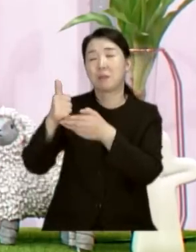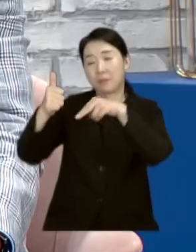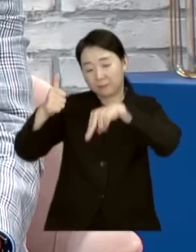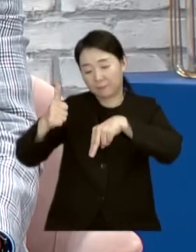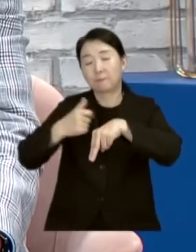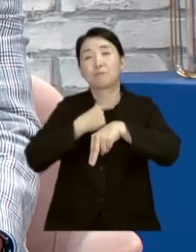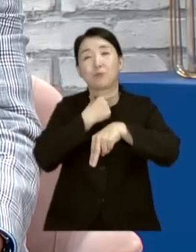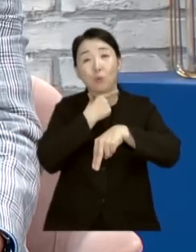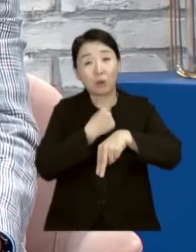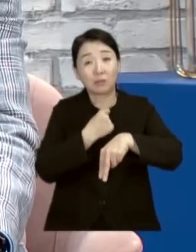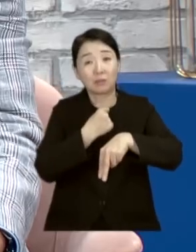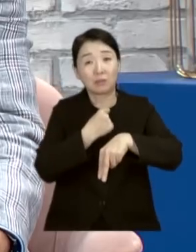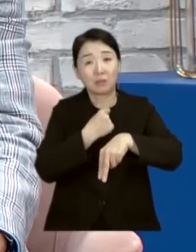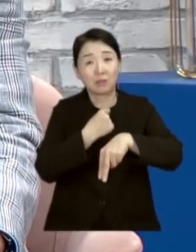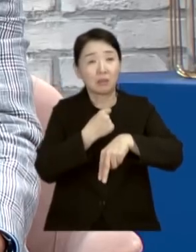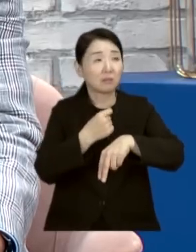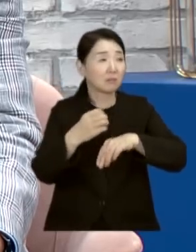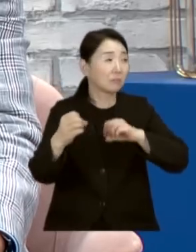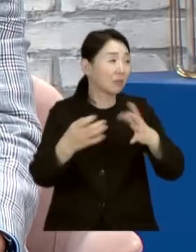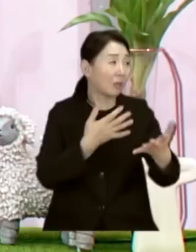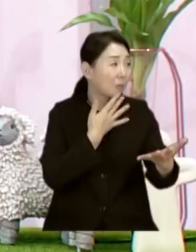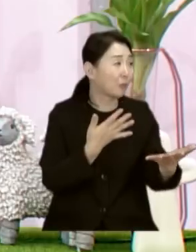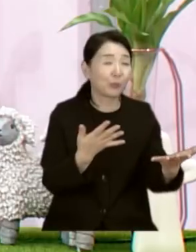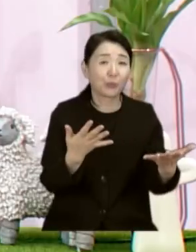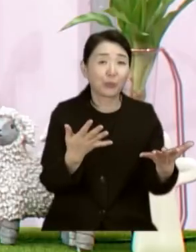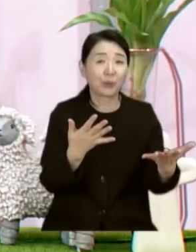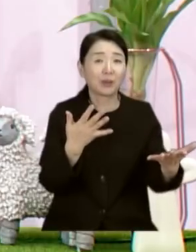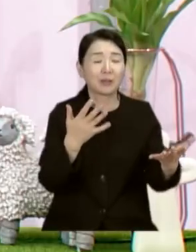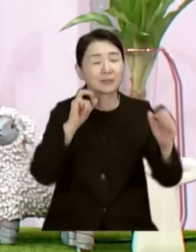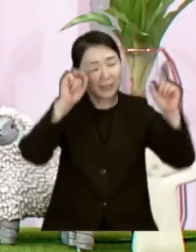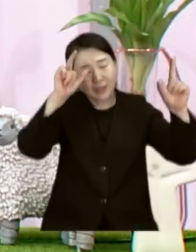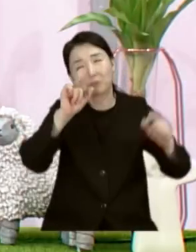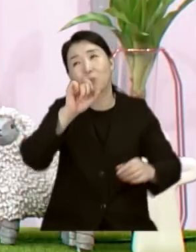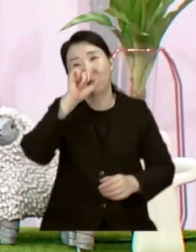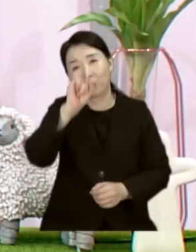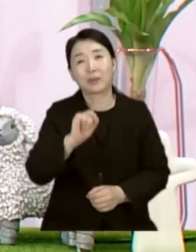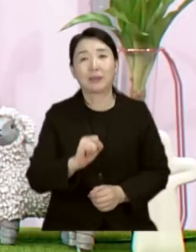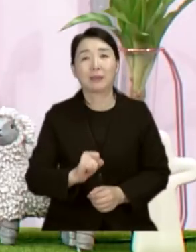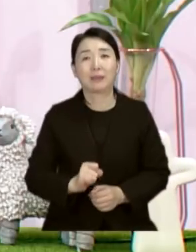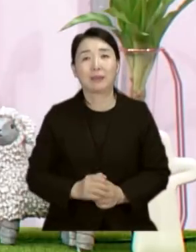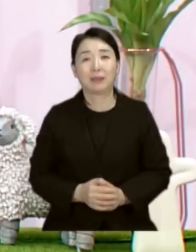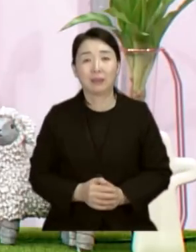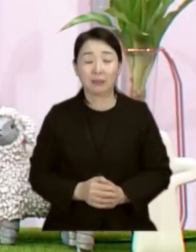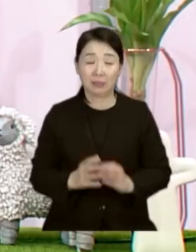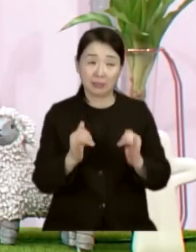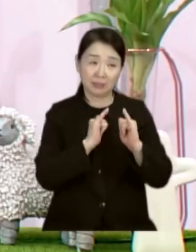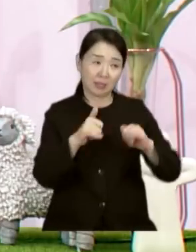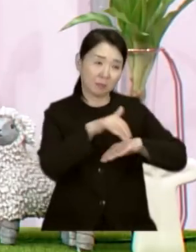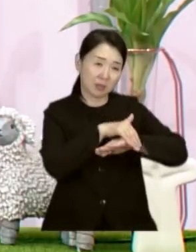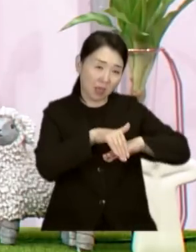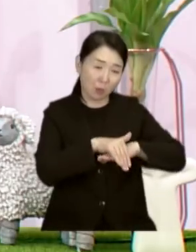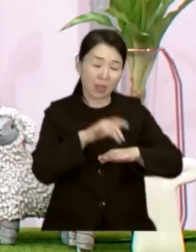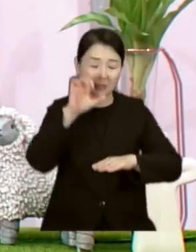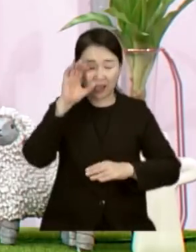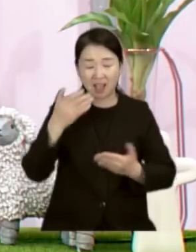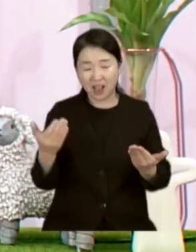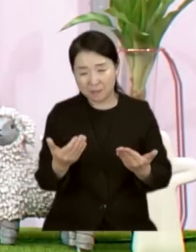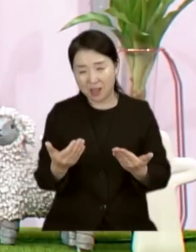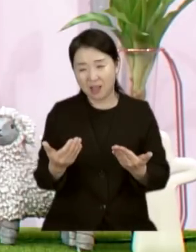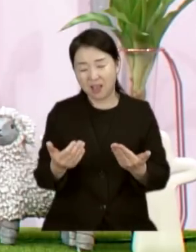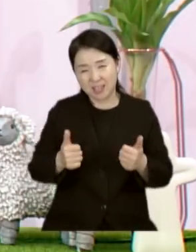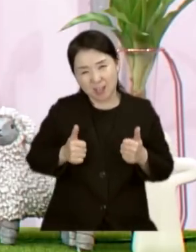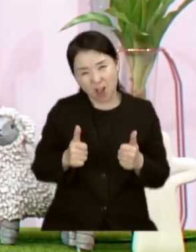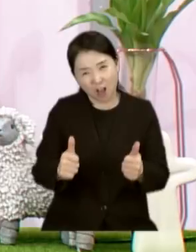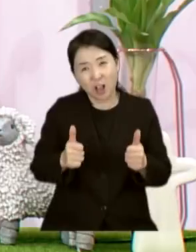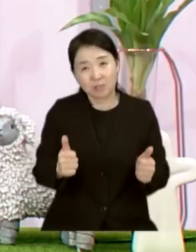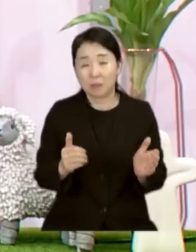섰으면 좋겠어요. 아멘. 진짜 아무런 답이 없다는 거. 그래요. 인간의 생각, 계획, 내가 뭐 아르바이트 주말에